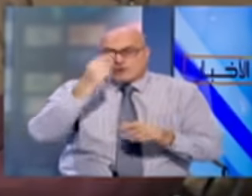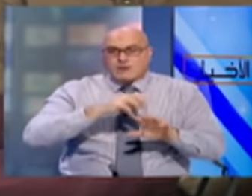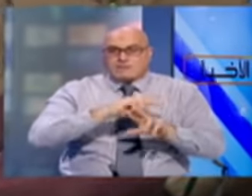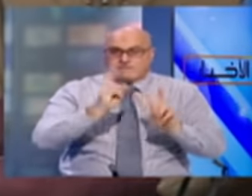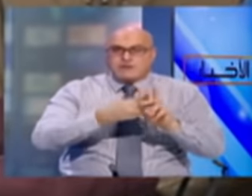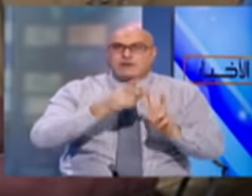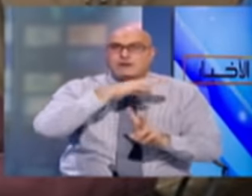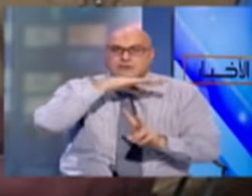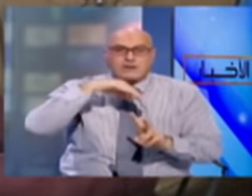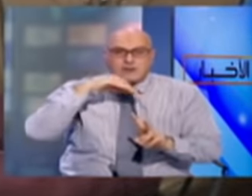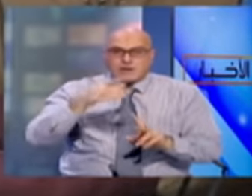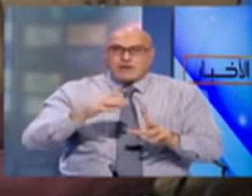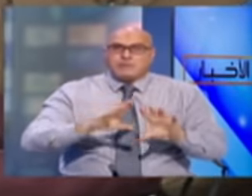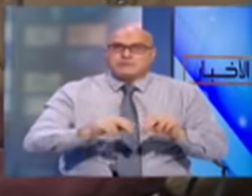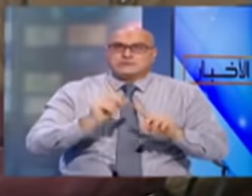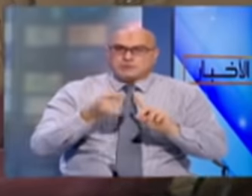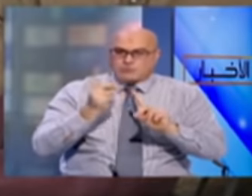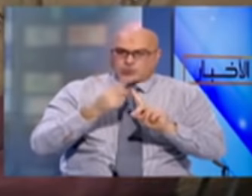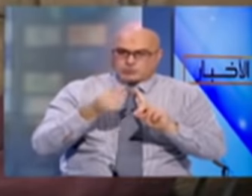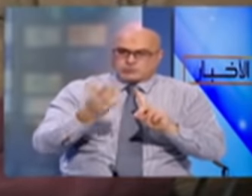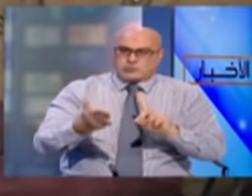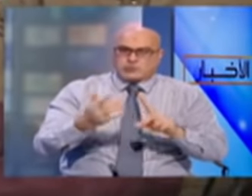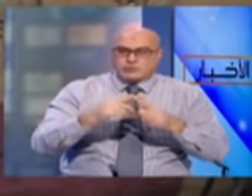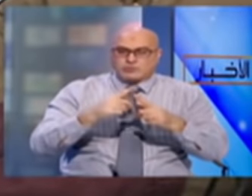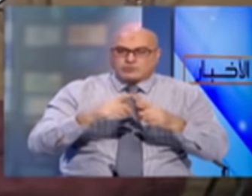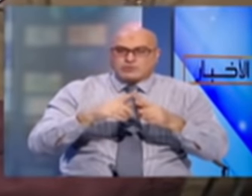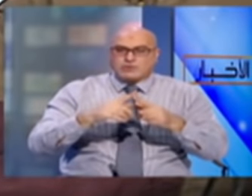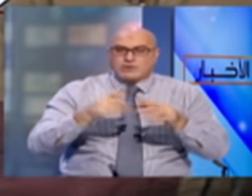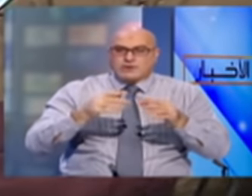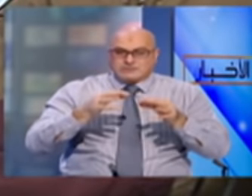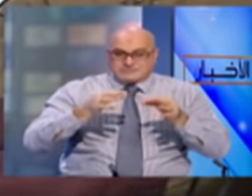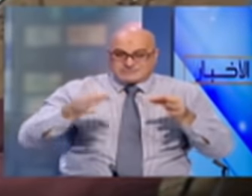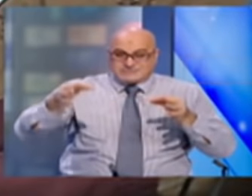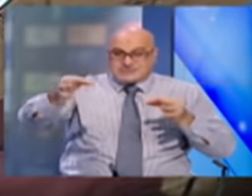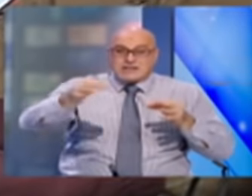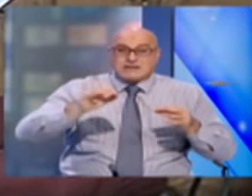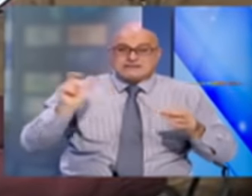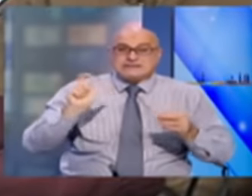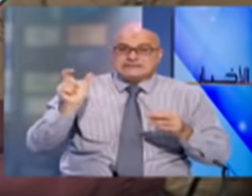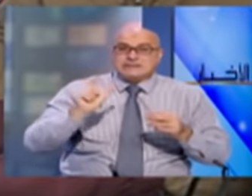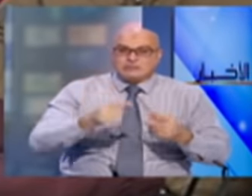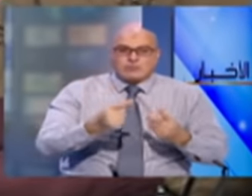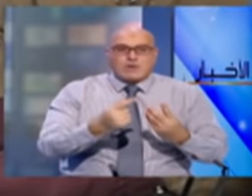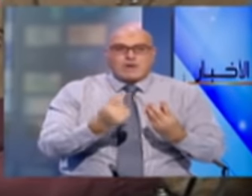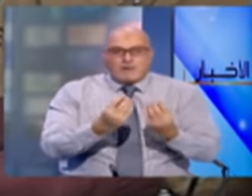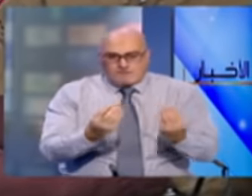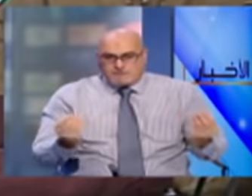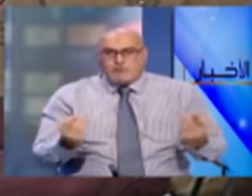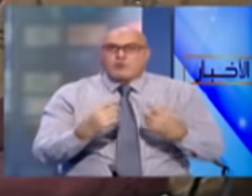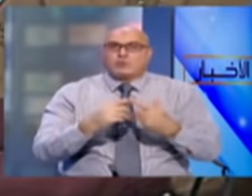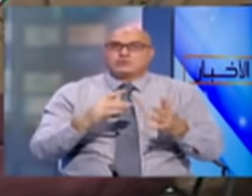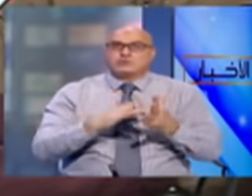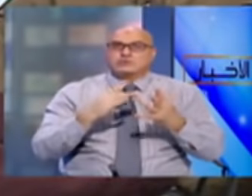أهم الربوع التي تمثل هذا بتنوعها، بتكاتف أبنائها،